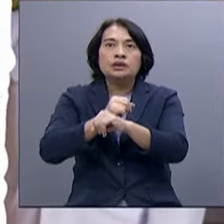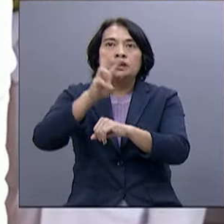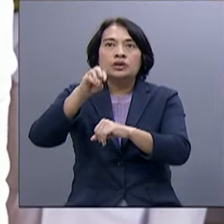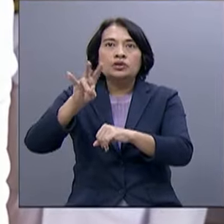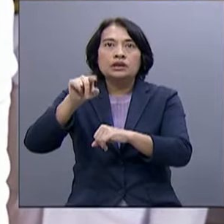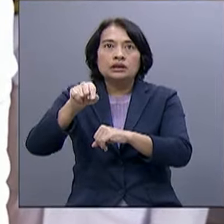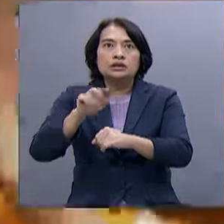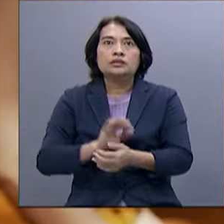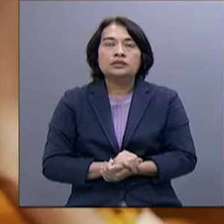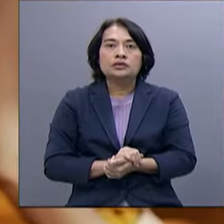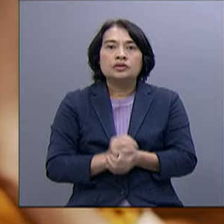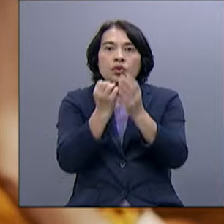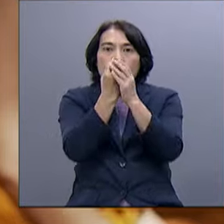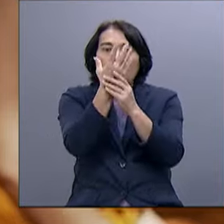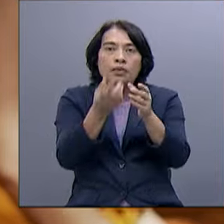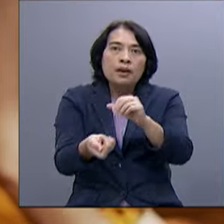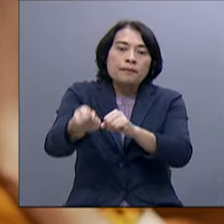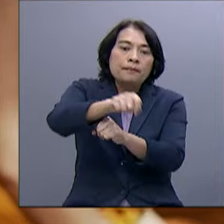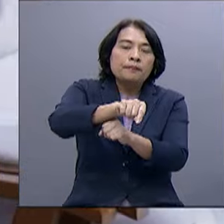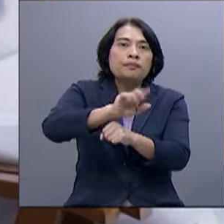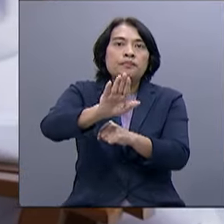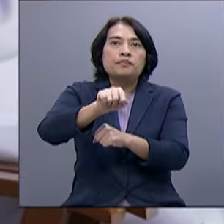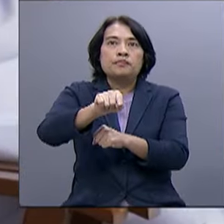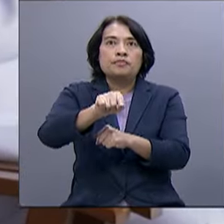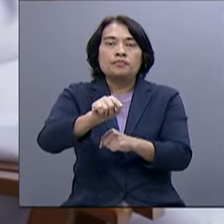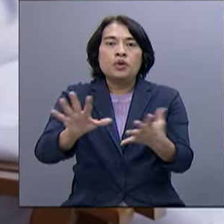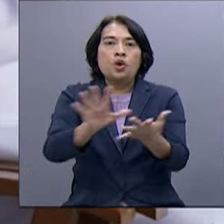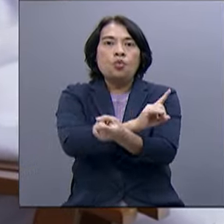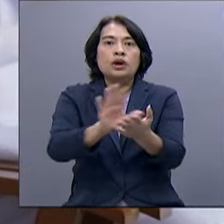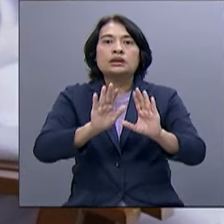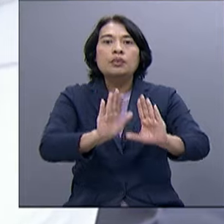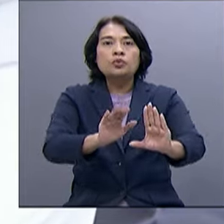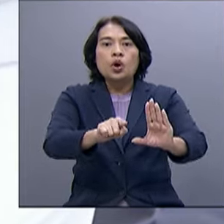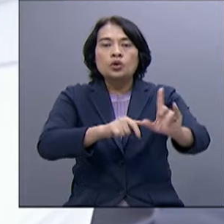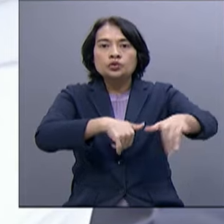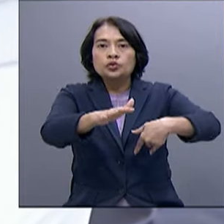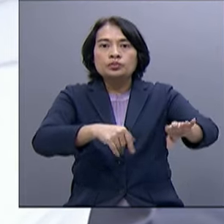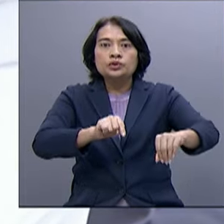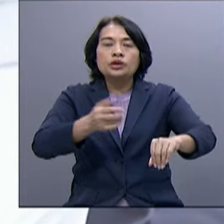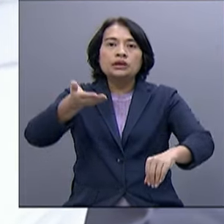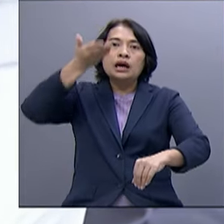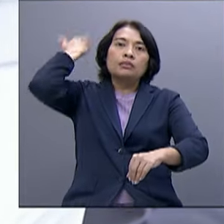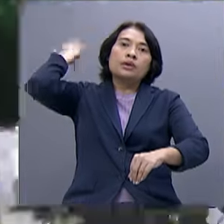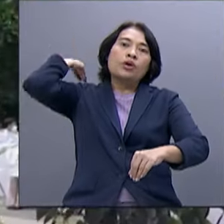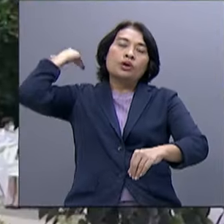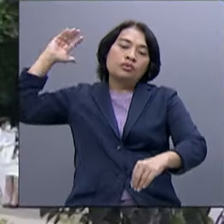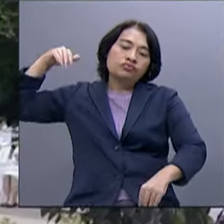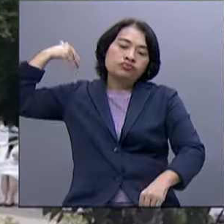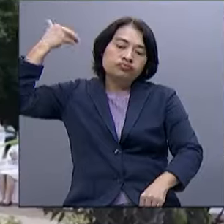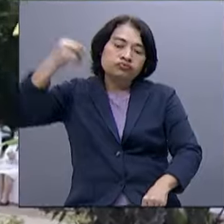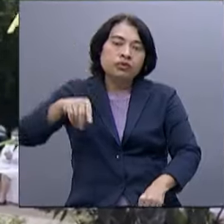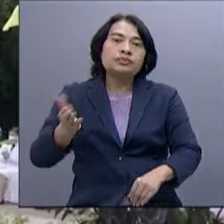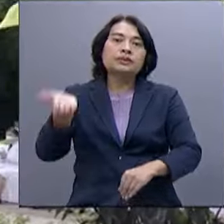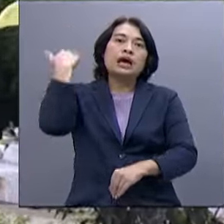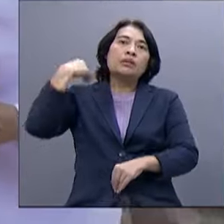ตักบาตรดอกเข้าพรรษาสระบุรีนั้นเนี่ยเขาเป็นเขาเรียกว่ามรดกทางวัฒนธรรมทางท้องถิ่นที่สืบทอดกันมาตั้งแต่สมัยพระเจ้าทรงธรรมแห่งกรุงศรีอยุธย